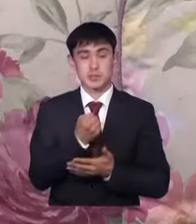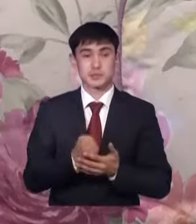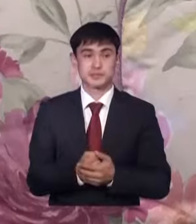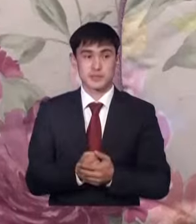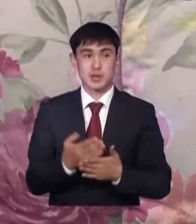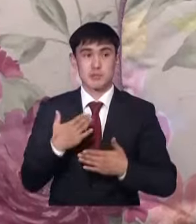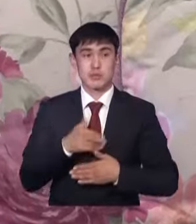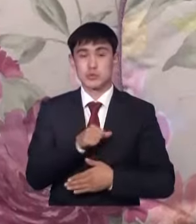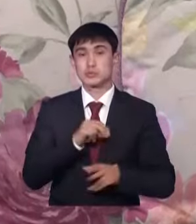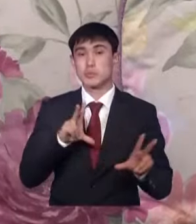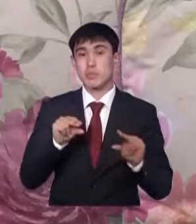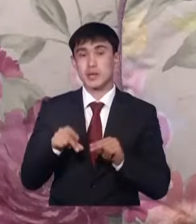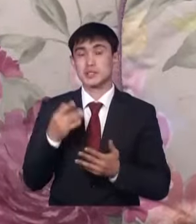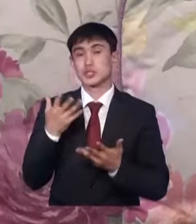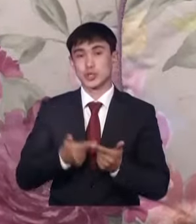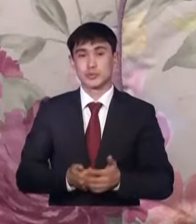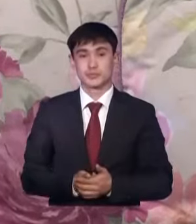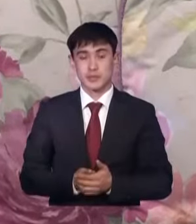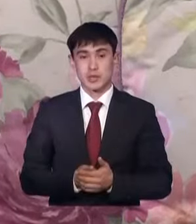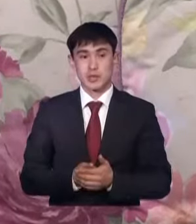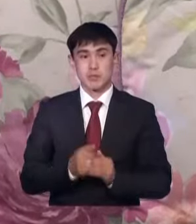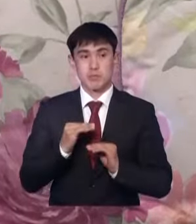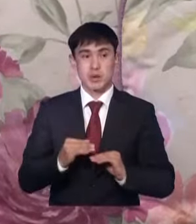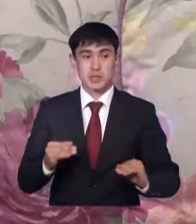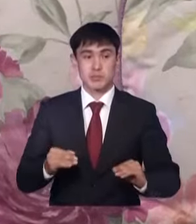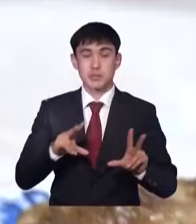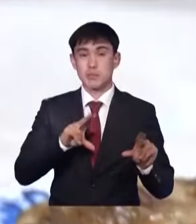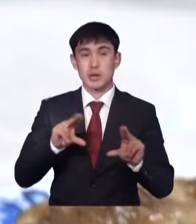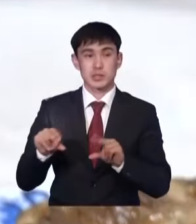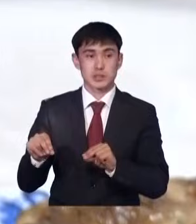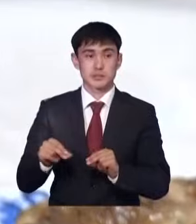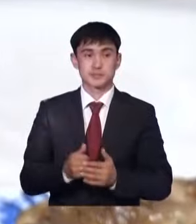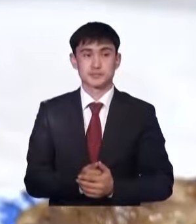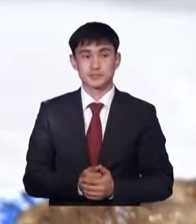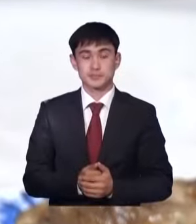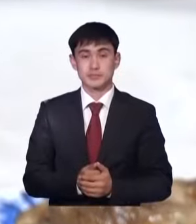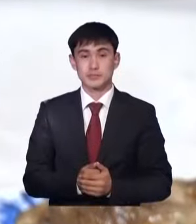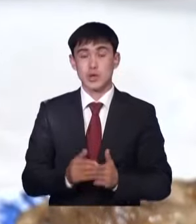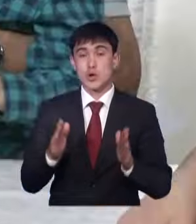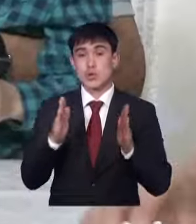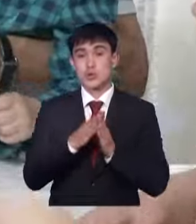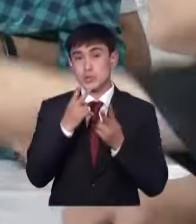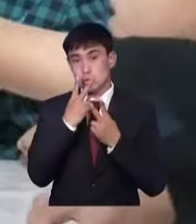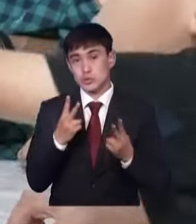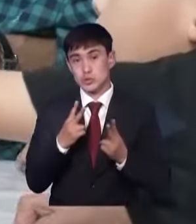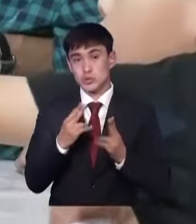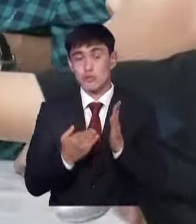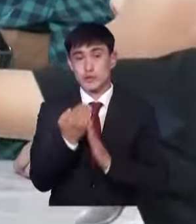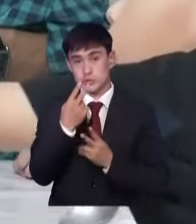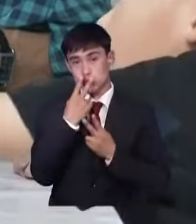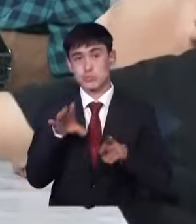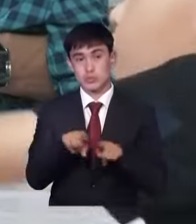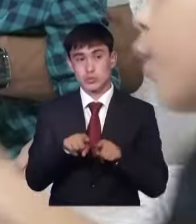мен өзімді бақытты деп санаймын. Балдарым да бақытты. Ояда не көрсе, ұшқанда соны лет.